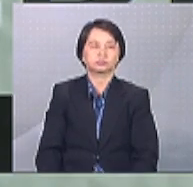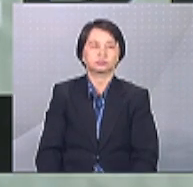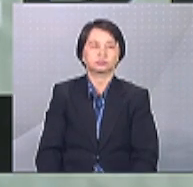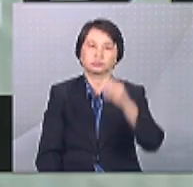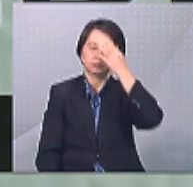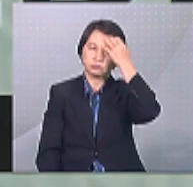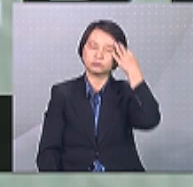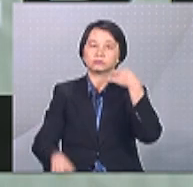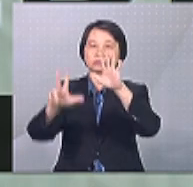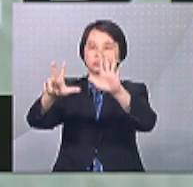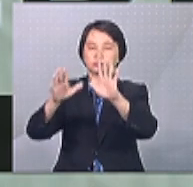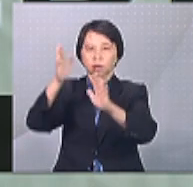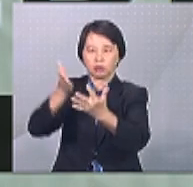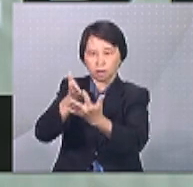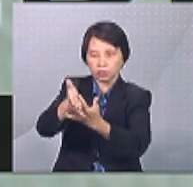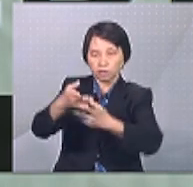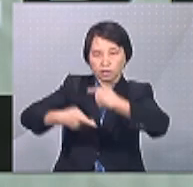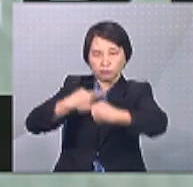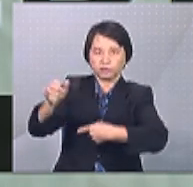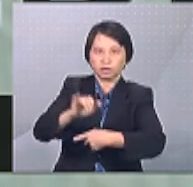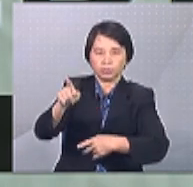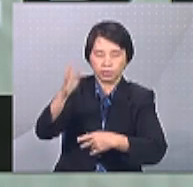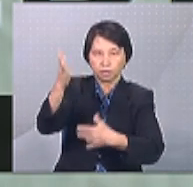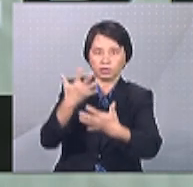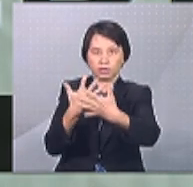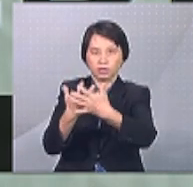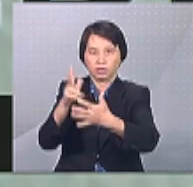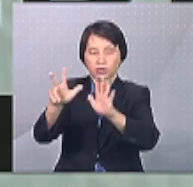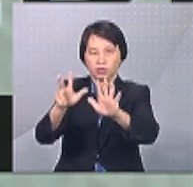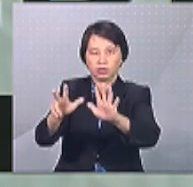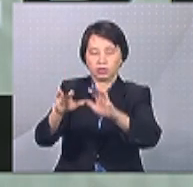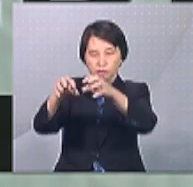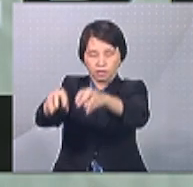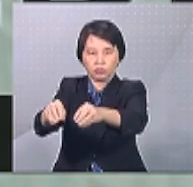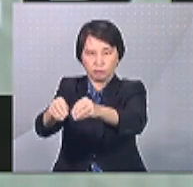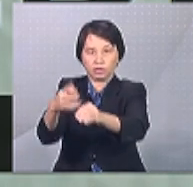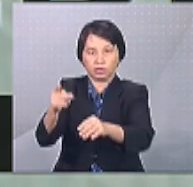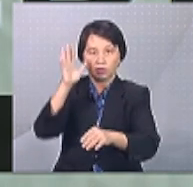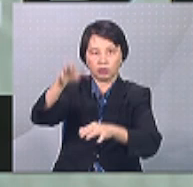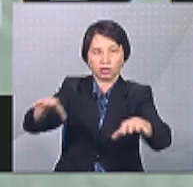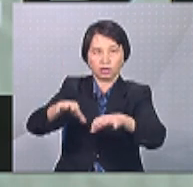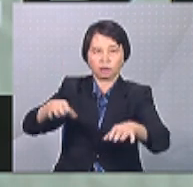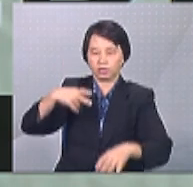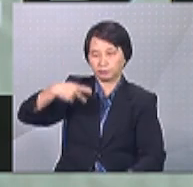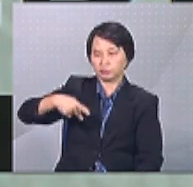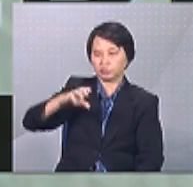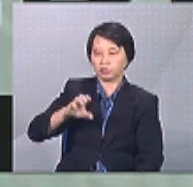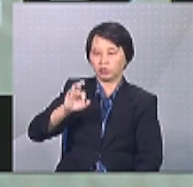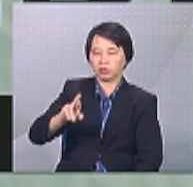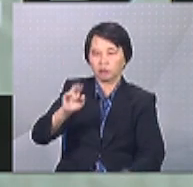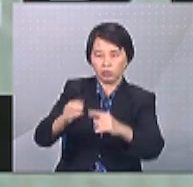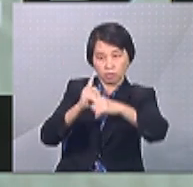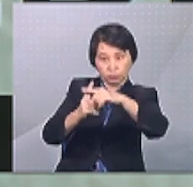Mereka akan melalui proses yang sama, iaitu mereka akan di swab dan kita akan melaksanakan PCR. Kalau positif,